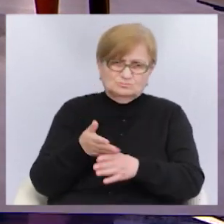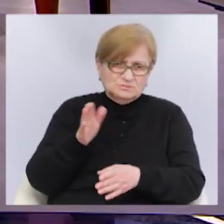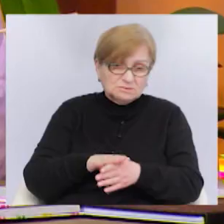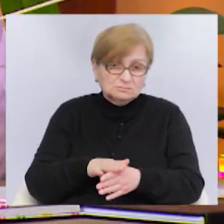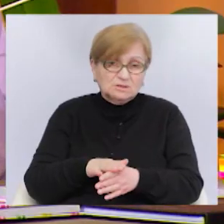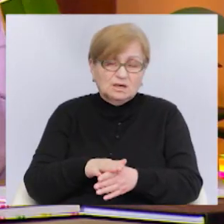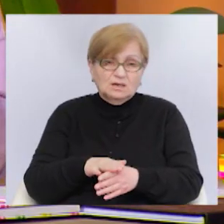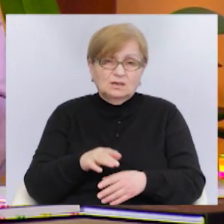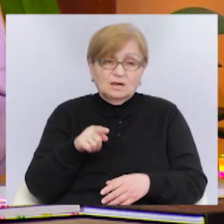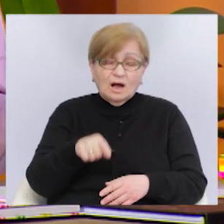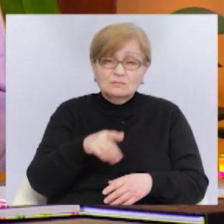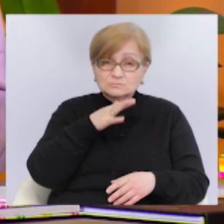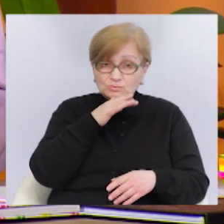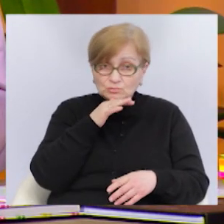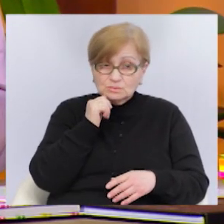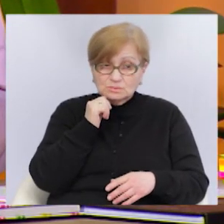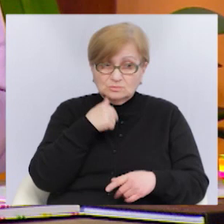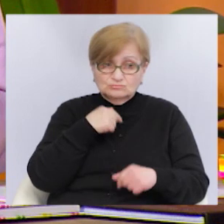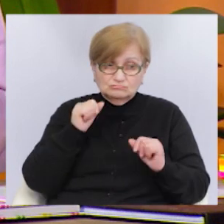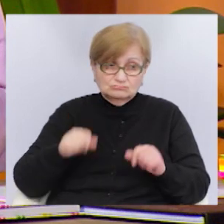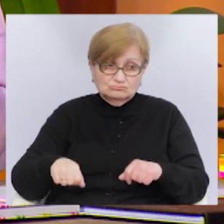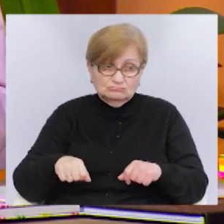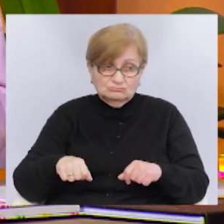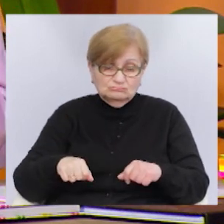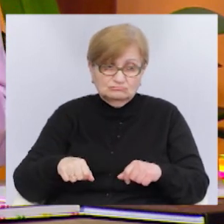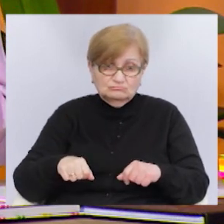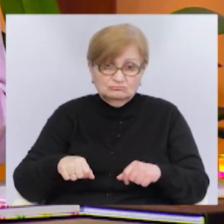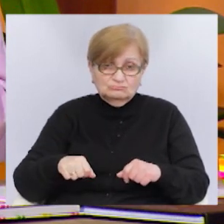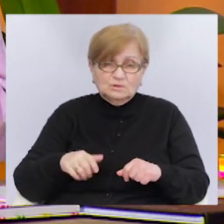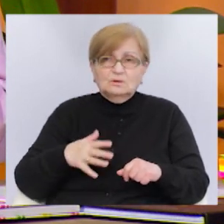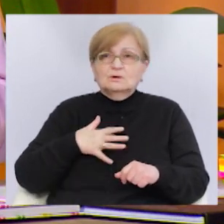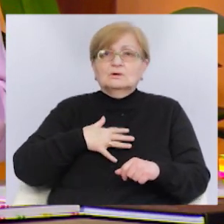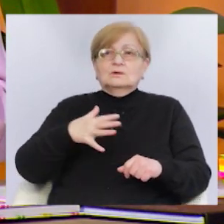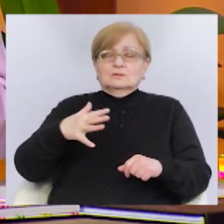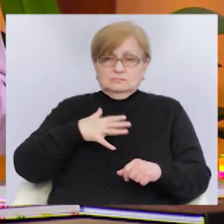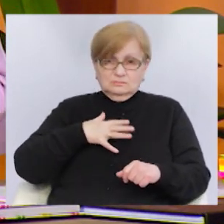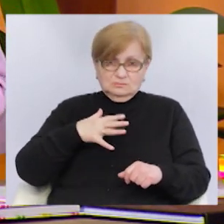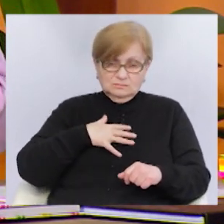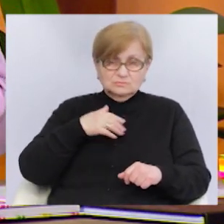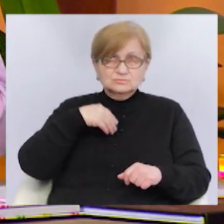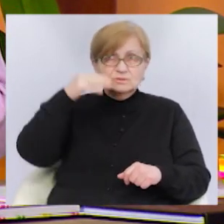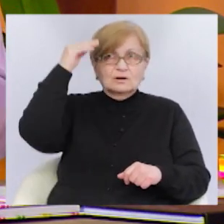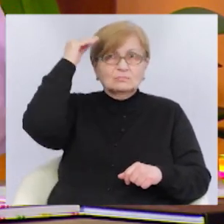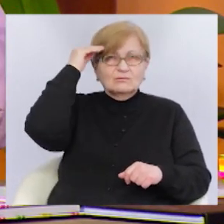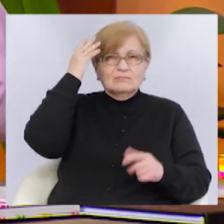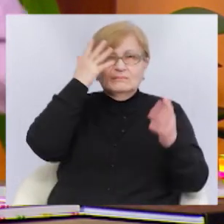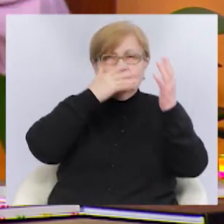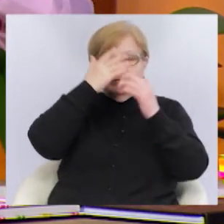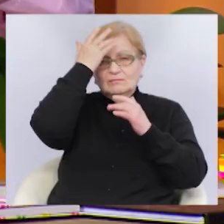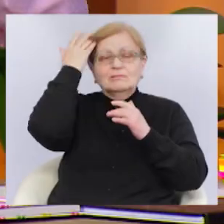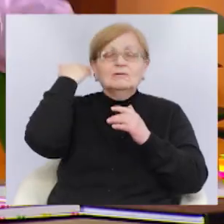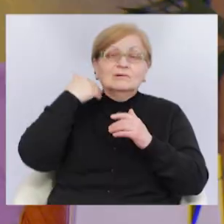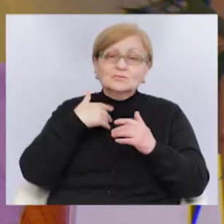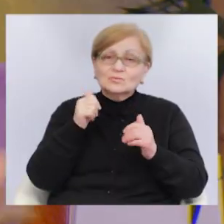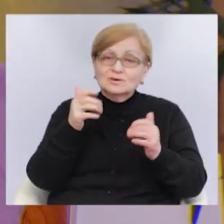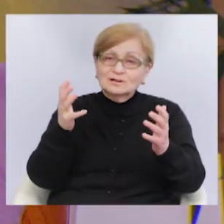განმავლობაში, ხო? აი ამ მომენტში შეგვიძლია რომ შევისუნთქოთ და ამ შესუნთქვის პროცესში წარმოვიდგინოთ, როგორ